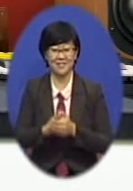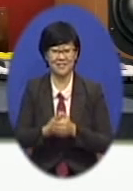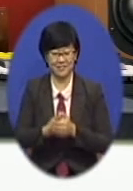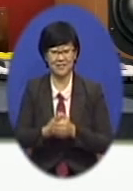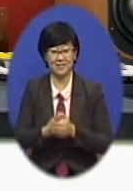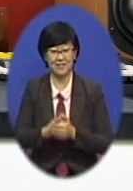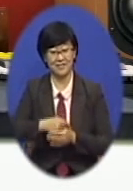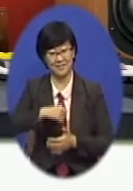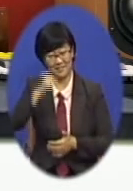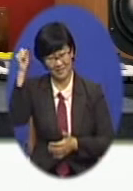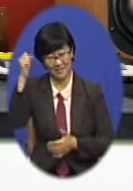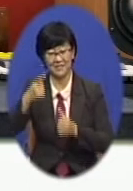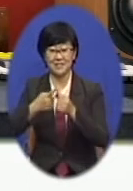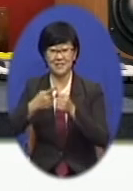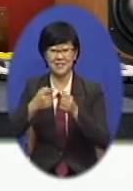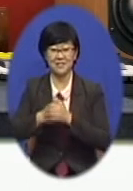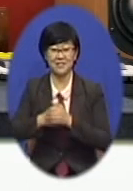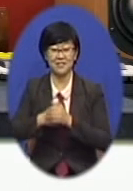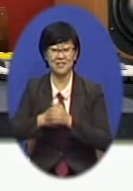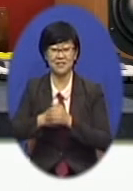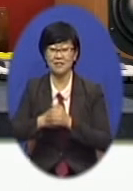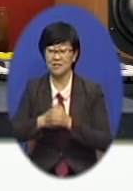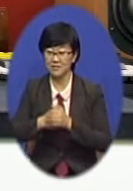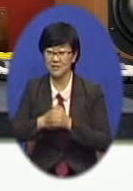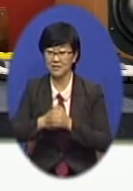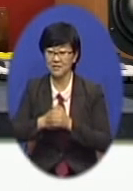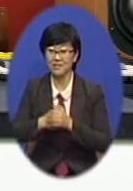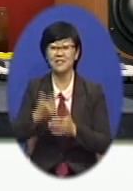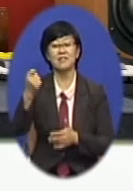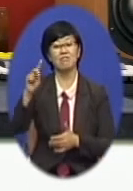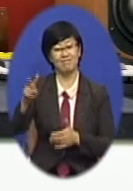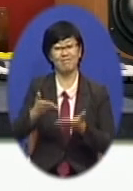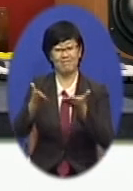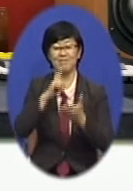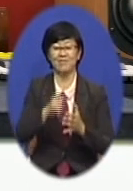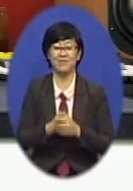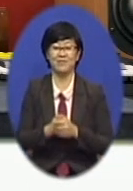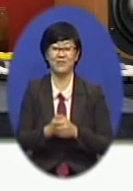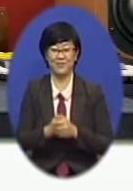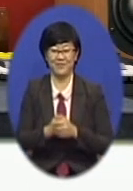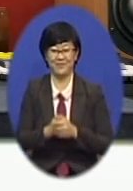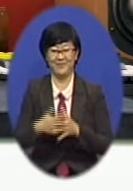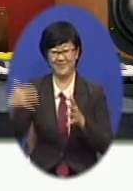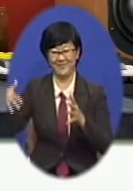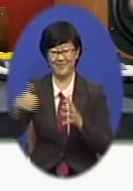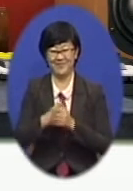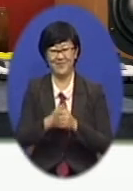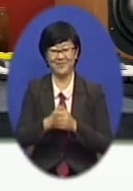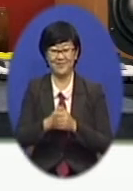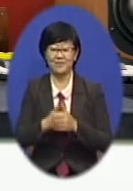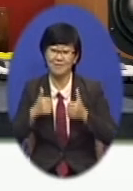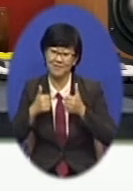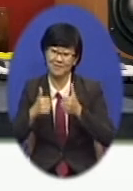결선의 장원은 저기 에이스 조경에서 드리는 저 TV. TV가 돼요. 그러니까